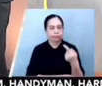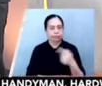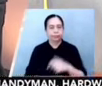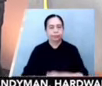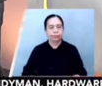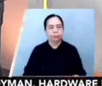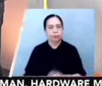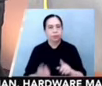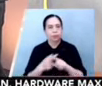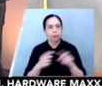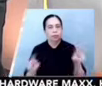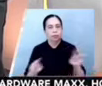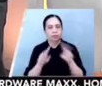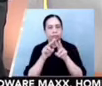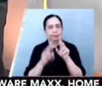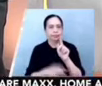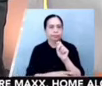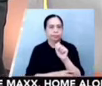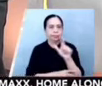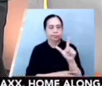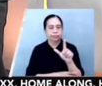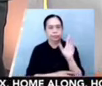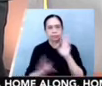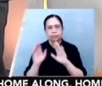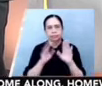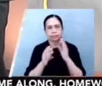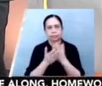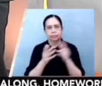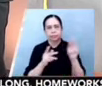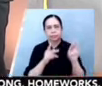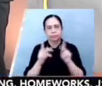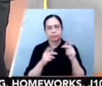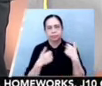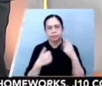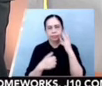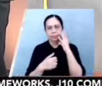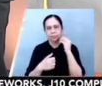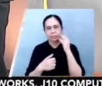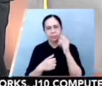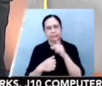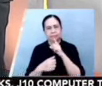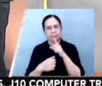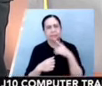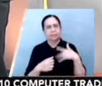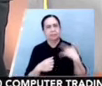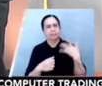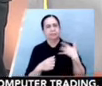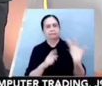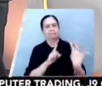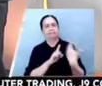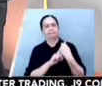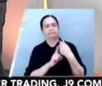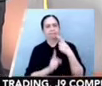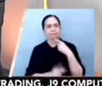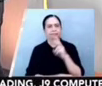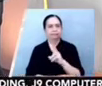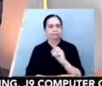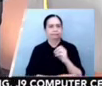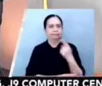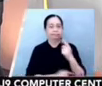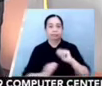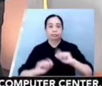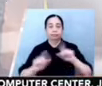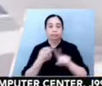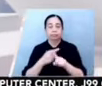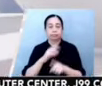Bulkang Taal problemado na ang Ilang residente dahil ramdam raw nila ang epekto ng vag live mula sa Batangas City